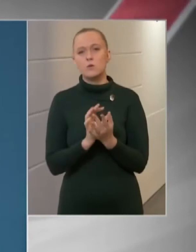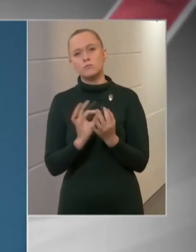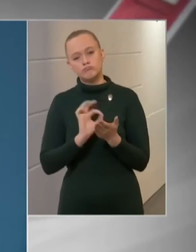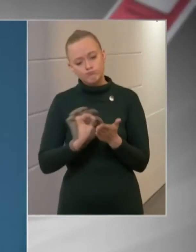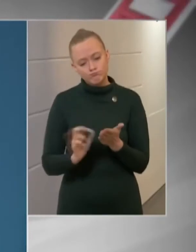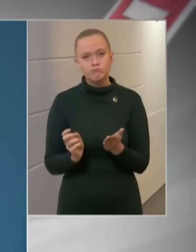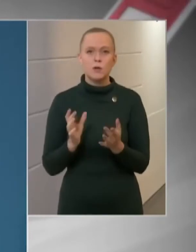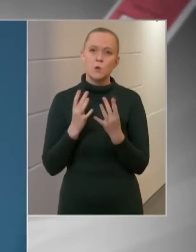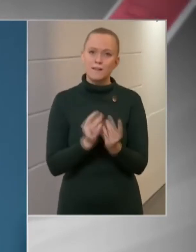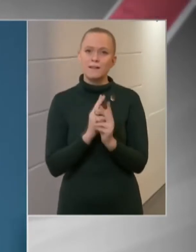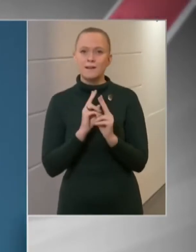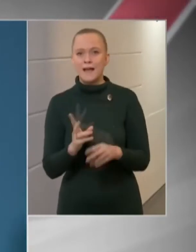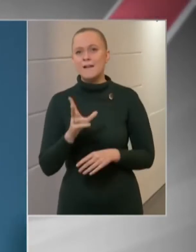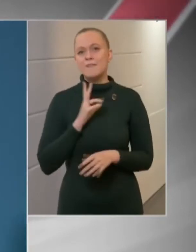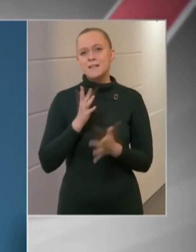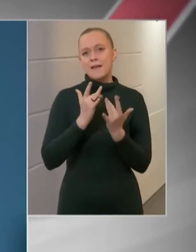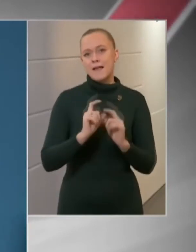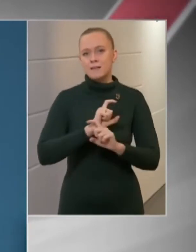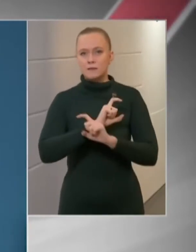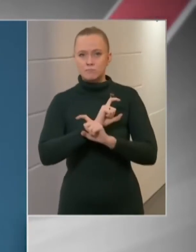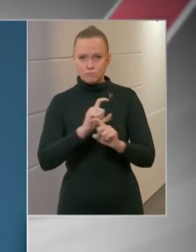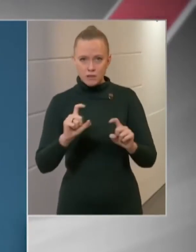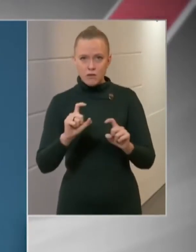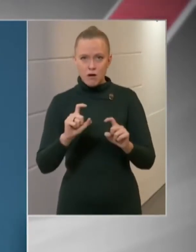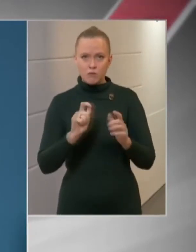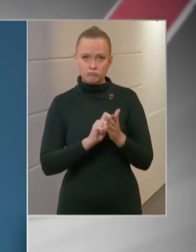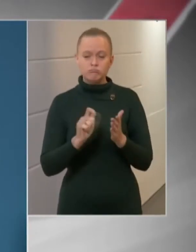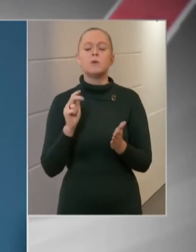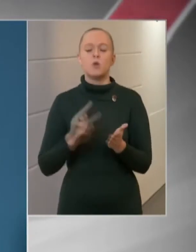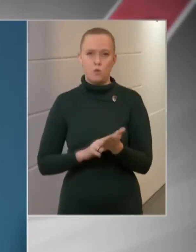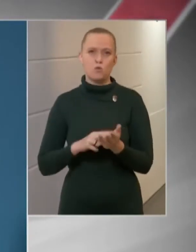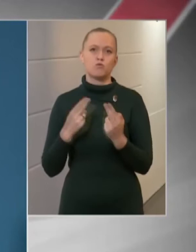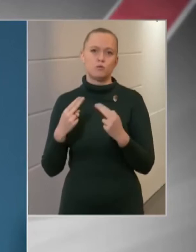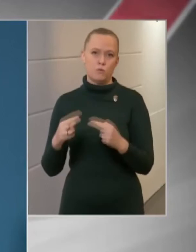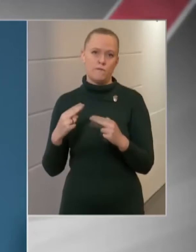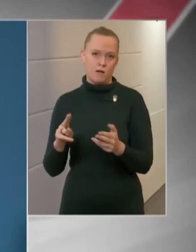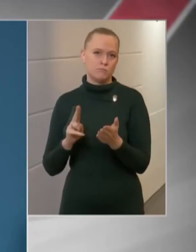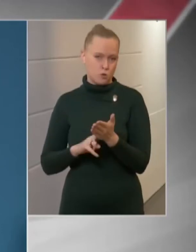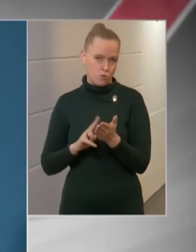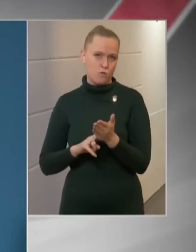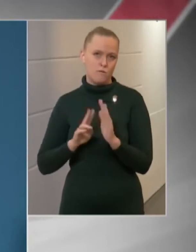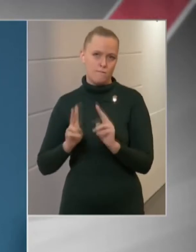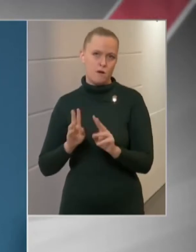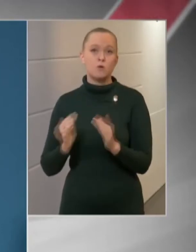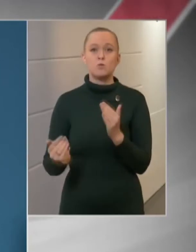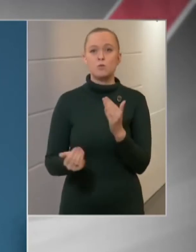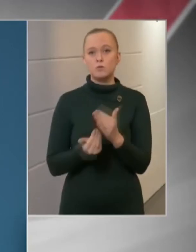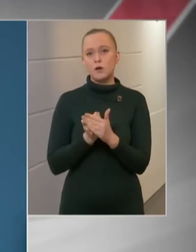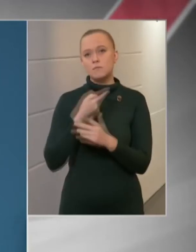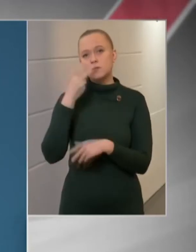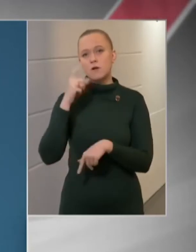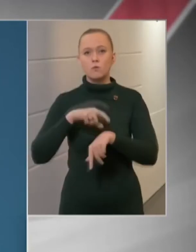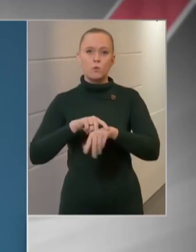A tisztifőorvos arra is kitért, hogy ma már bizonyított az az állítás, hogy a dohányosok és a kóros elhízásban szenvedők számára nagyobb